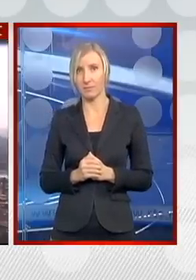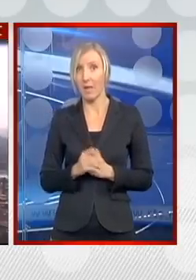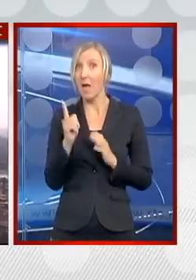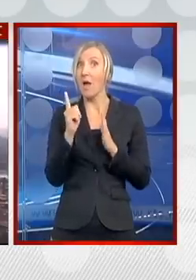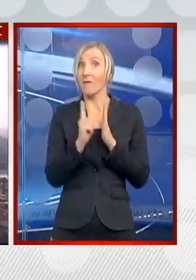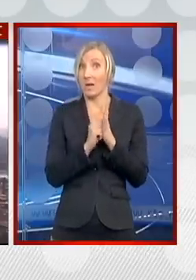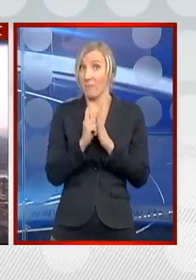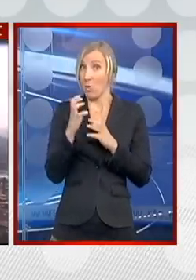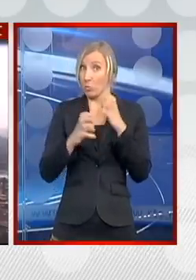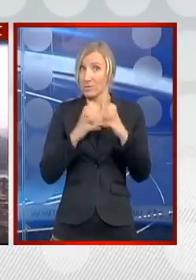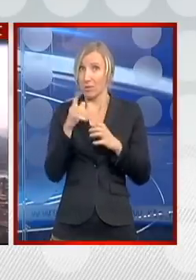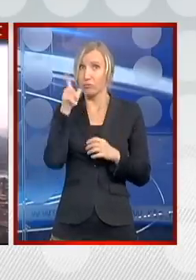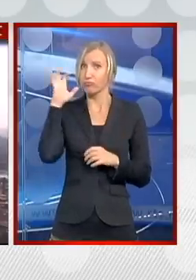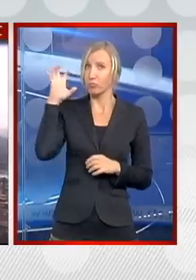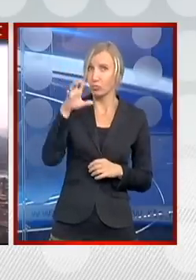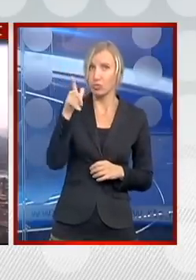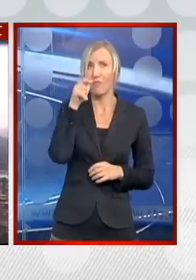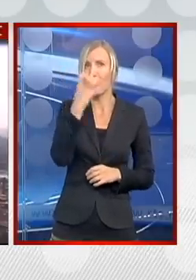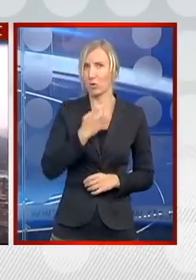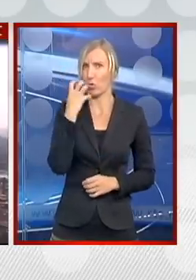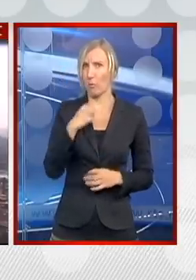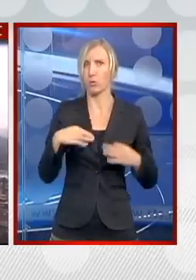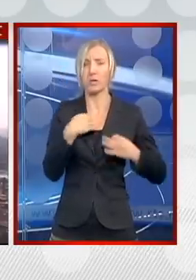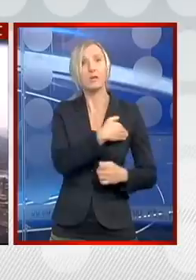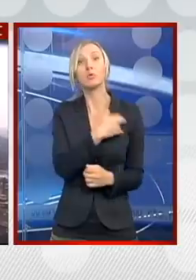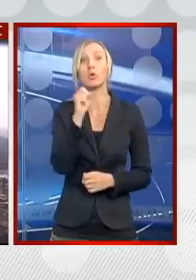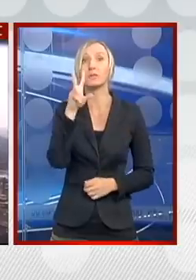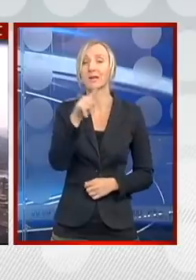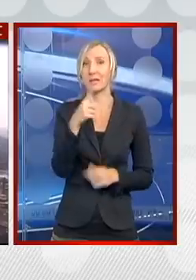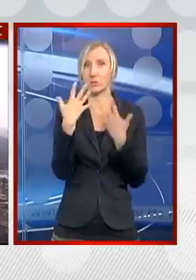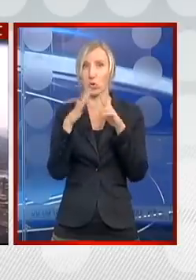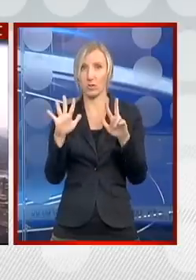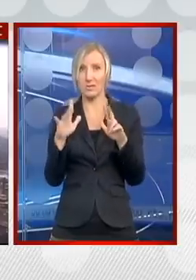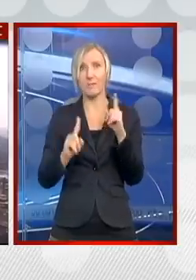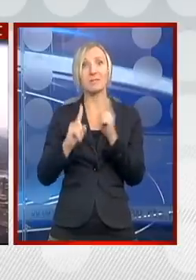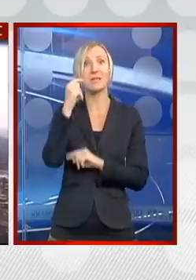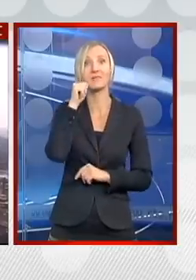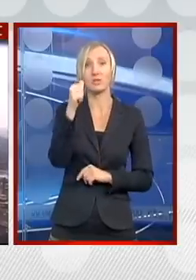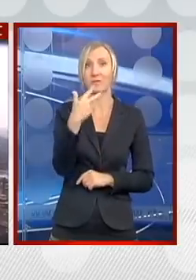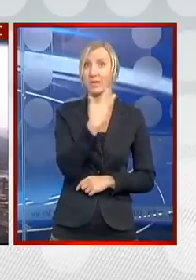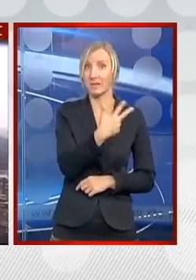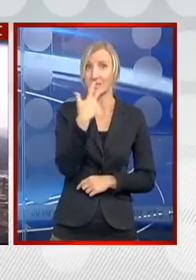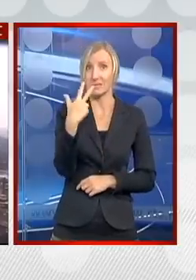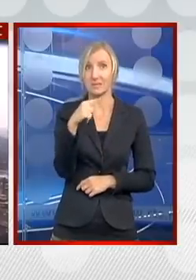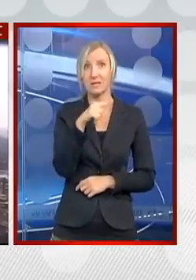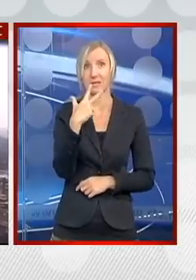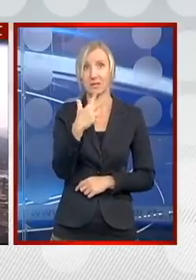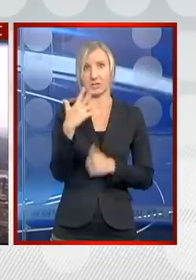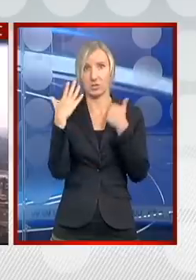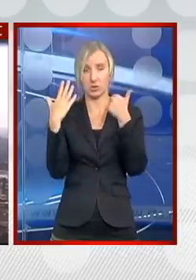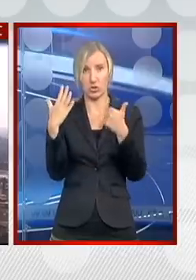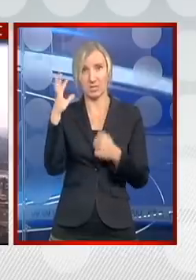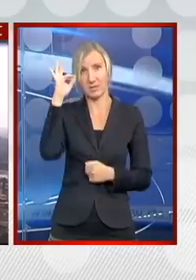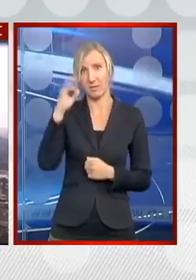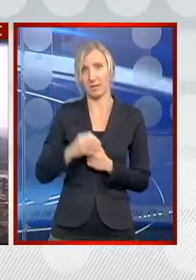Vreme u sredu pretežno sunčano i veoma toplo. Jutarnja temperatura od 13 do 18, najviše dnevna od